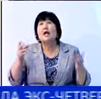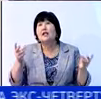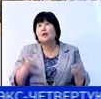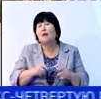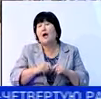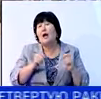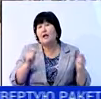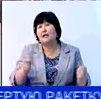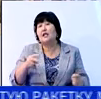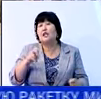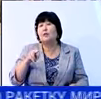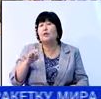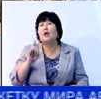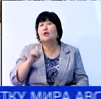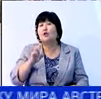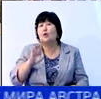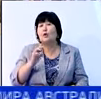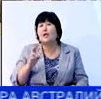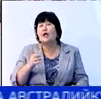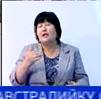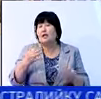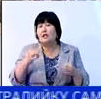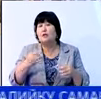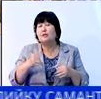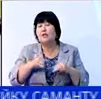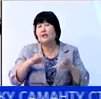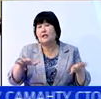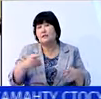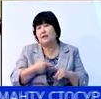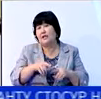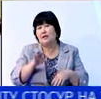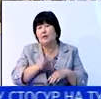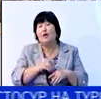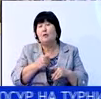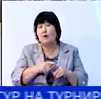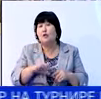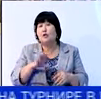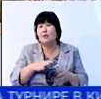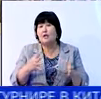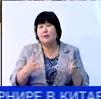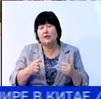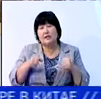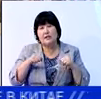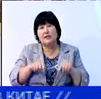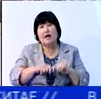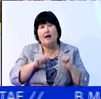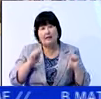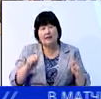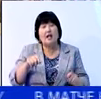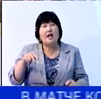открыть там лепрозорий, чтобы не допустить дальнейшее распространение этой болезни. Поэтому было принято решение открыть